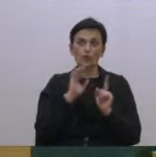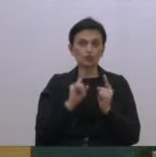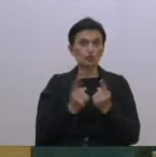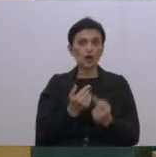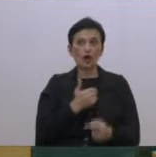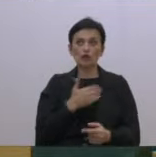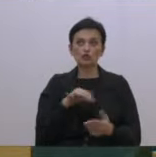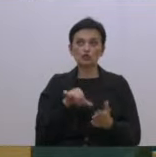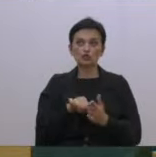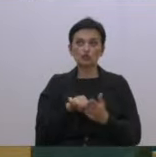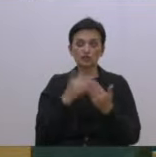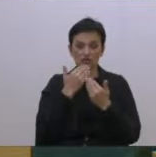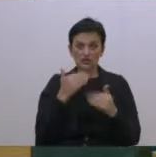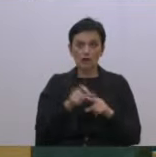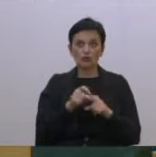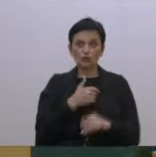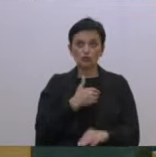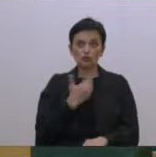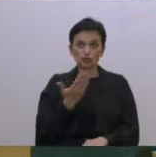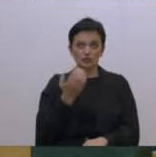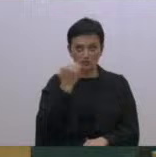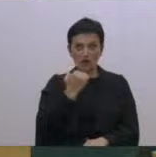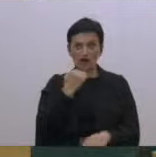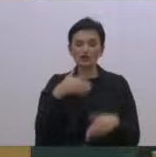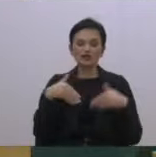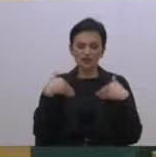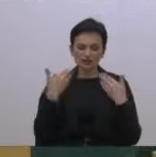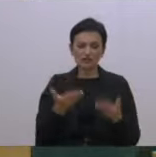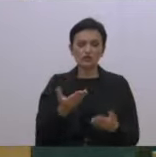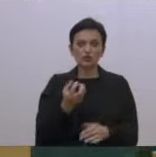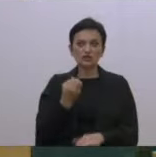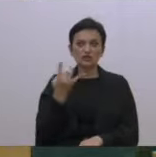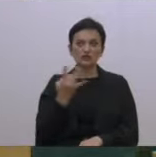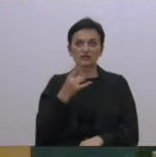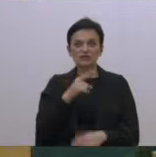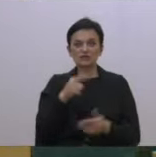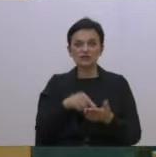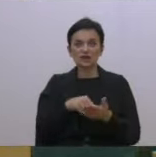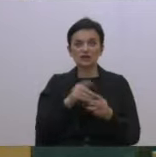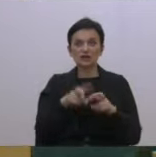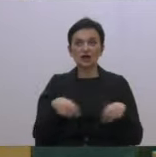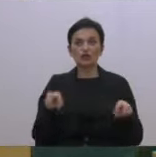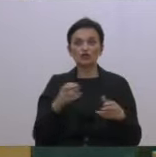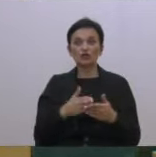არ სურს გამოსვლა დასკვნით სიტყვა თუქსურ. მადლობა და გილოცავთ კიდევ ერთ. მადლობ, საკითხი განხილულია.